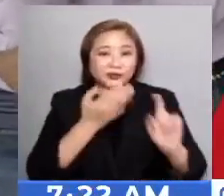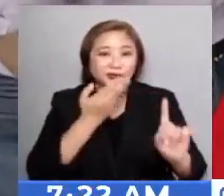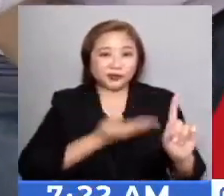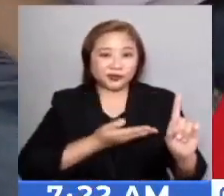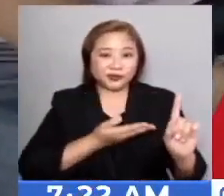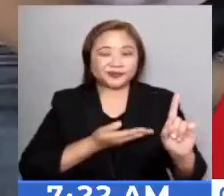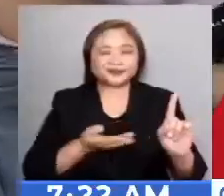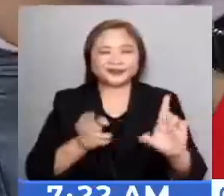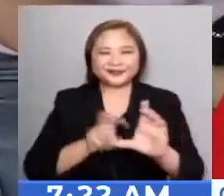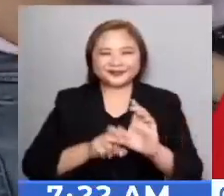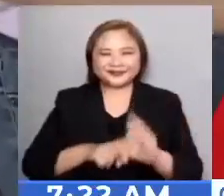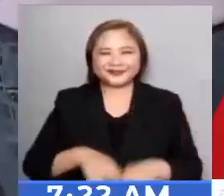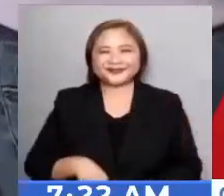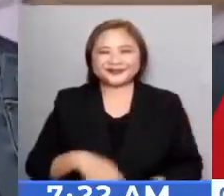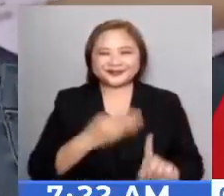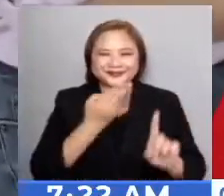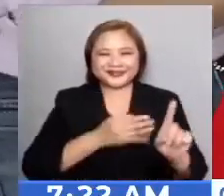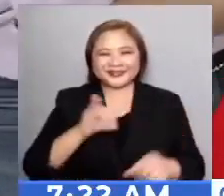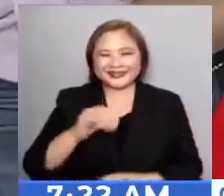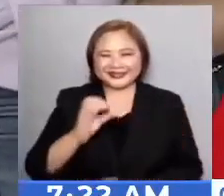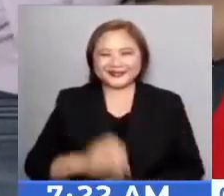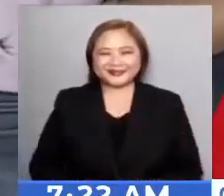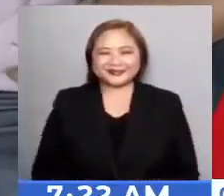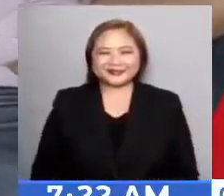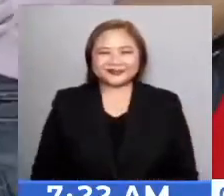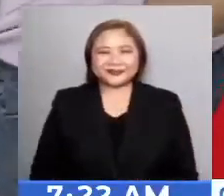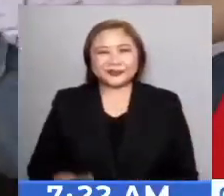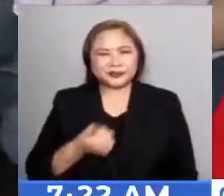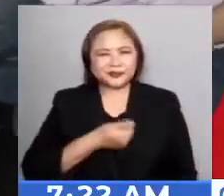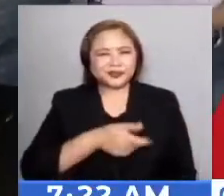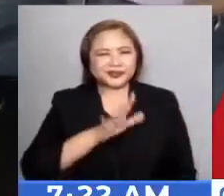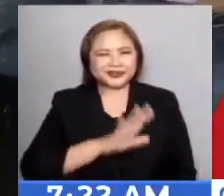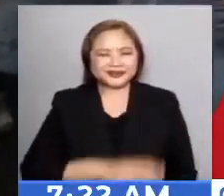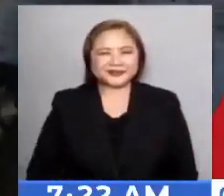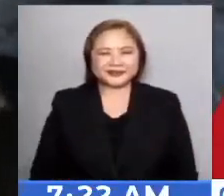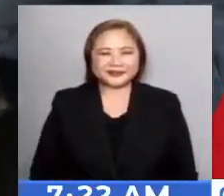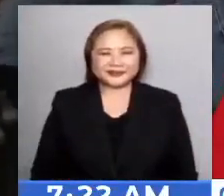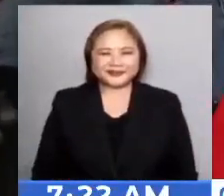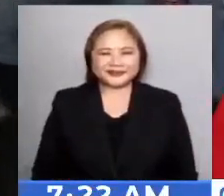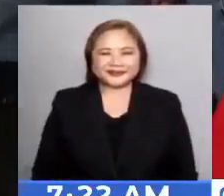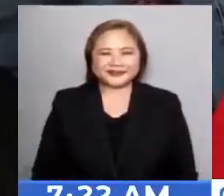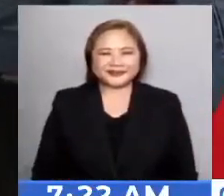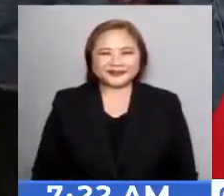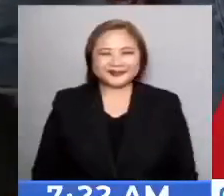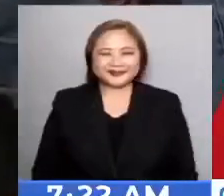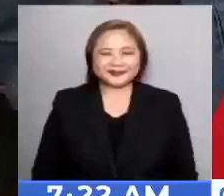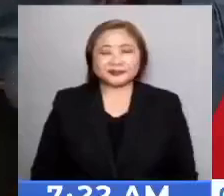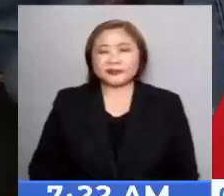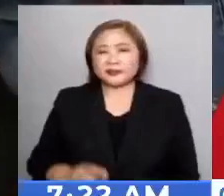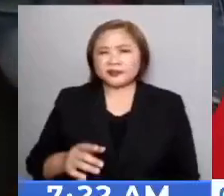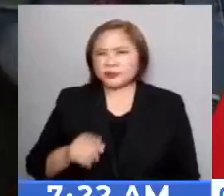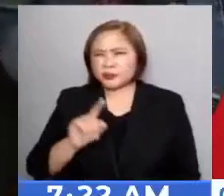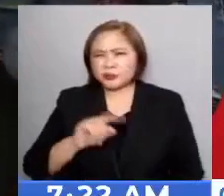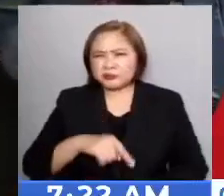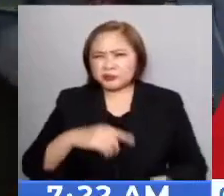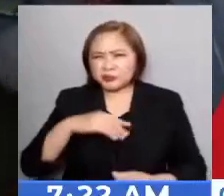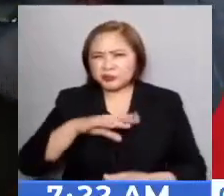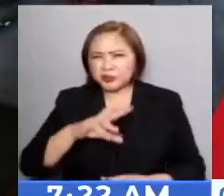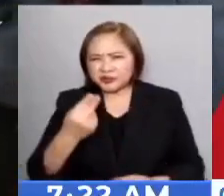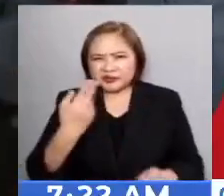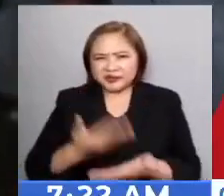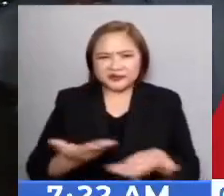po! Hi, good morning! Good morning, ma'am. Ma'am, bali, kayo po, kailan pa po kayo nandito? Kahapon po ng